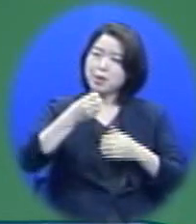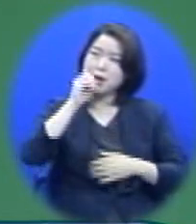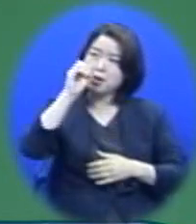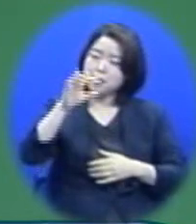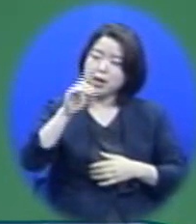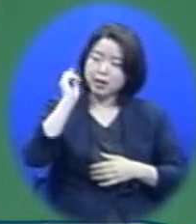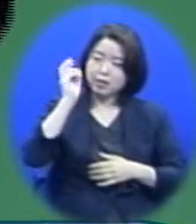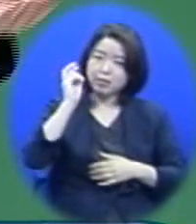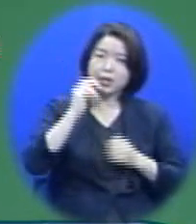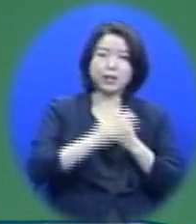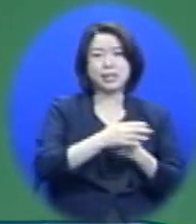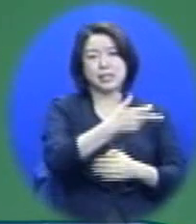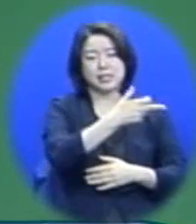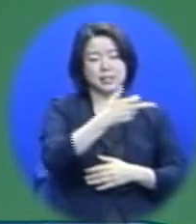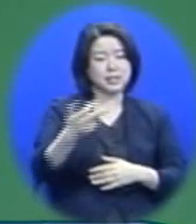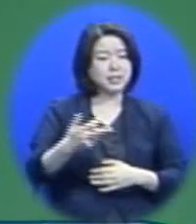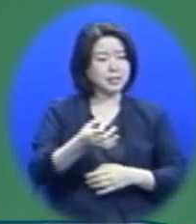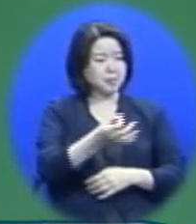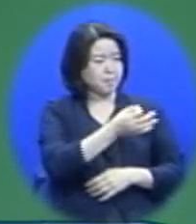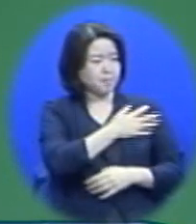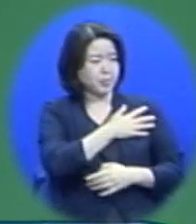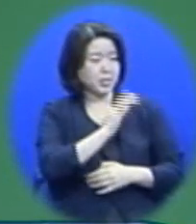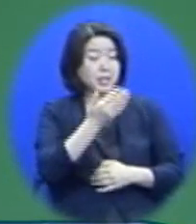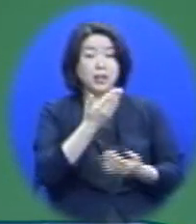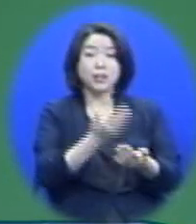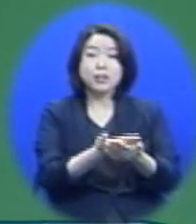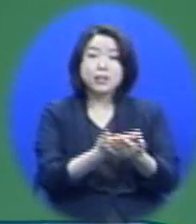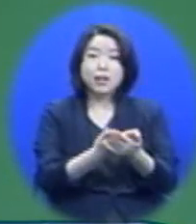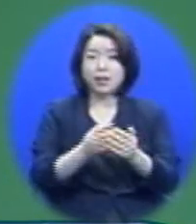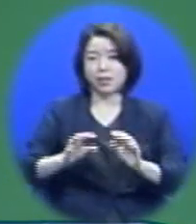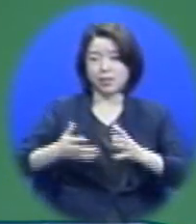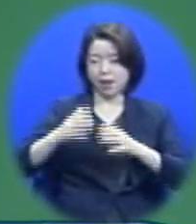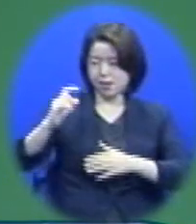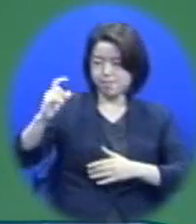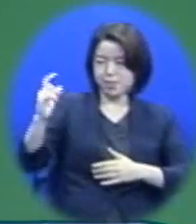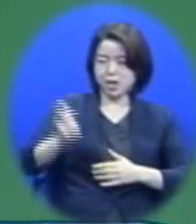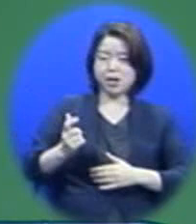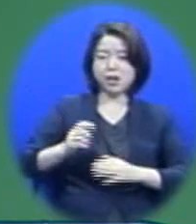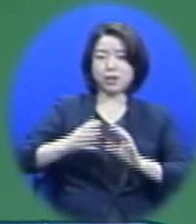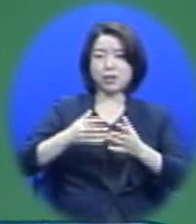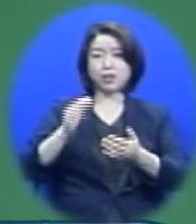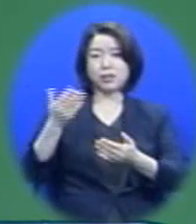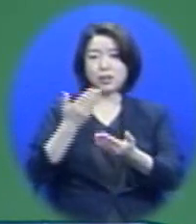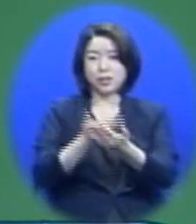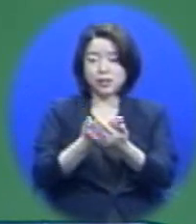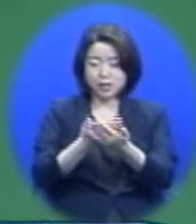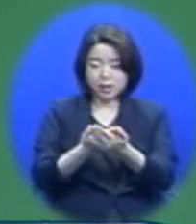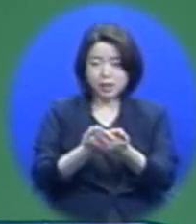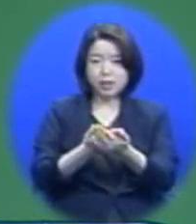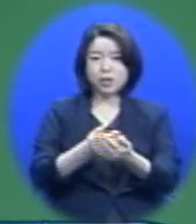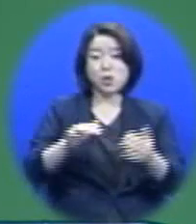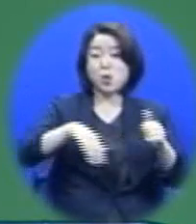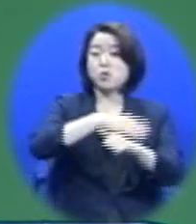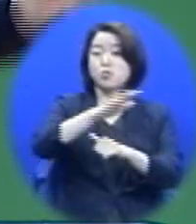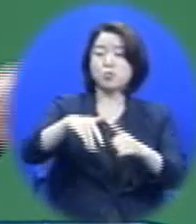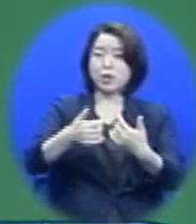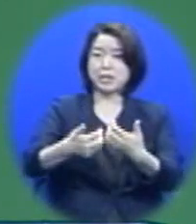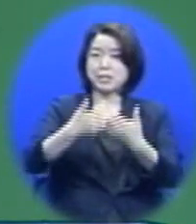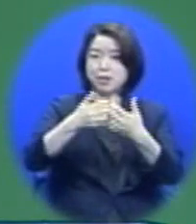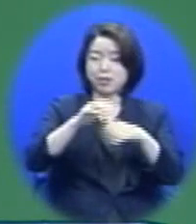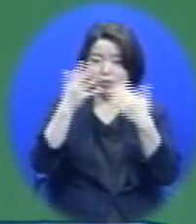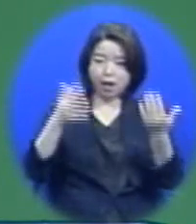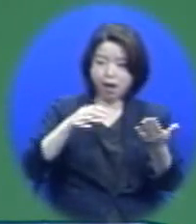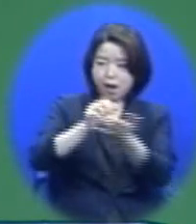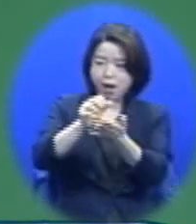뭐 큰 부귀를 누리게 해달라든지 나라가 강대한 나라가 되게 해달라든지 주변의 적들을 다